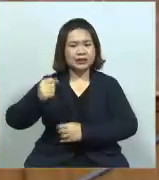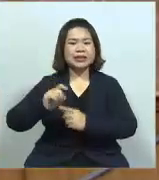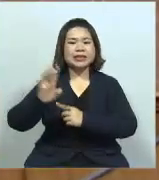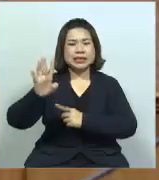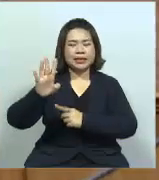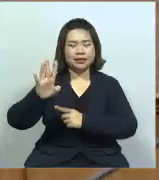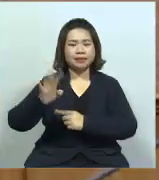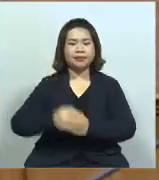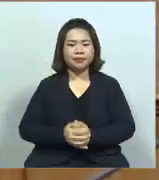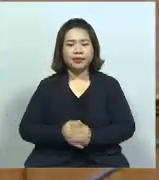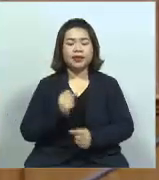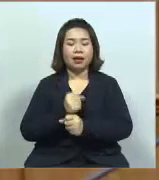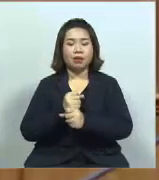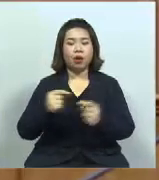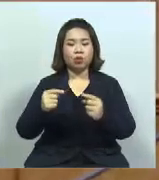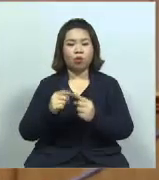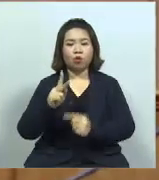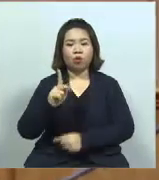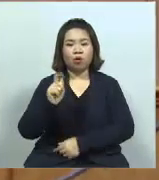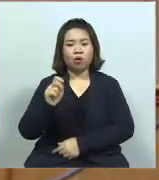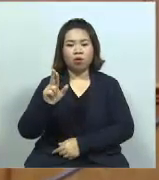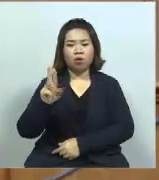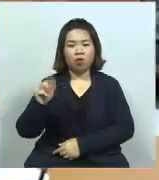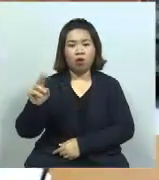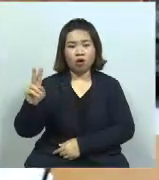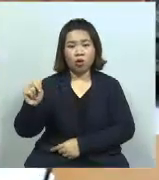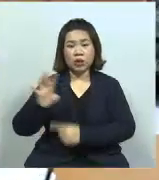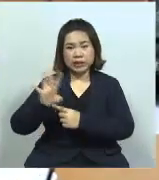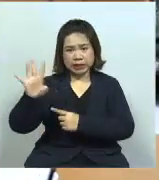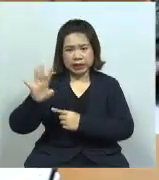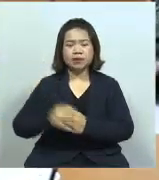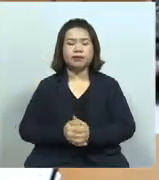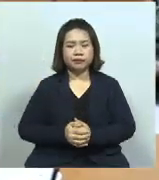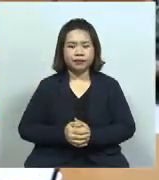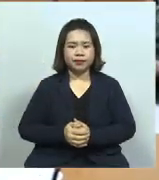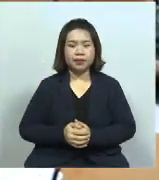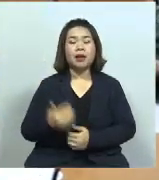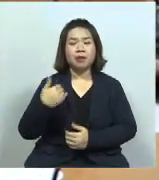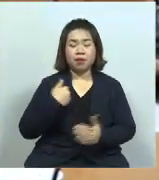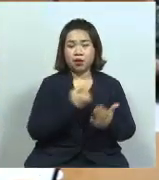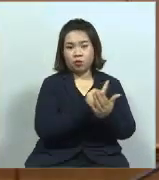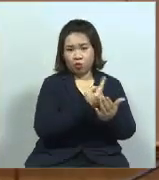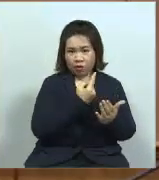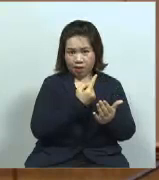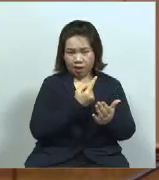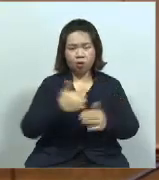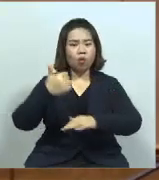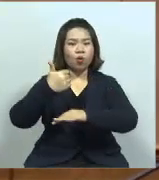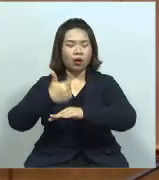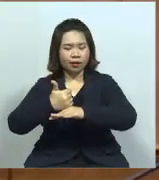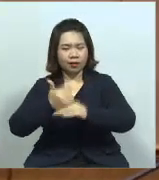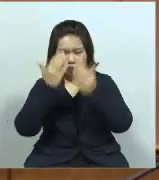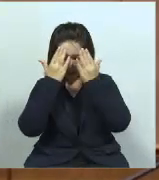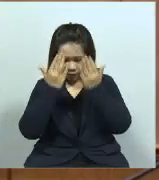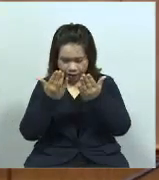ที่4และผู้อำนวยการรักษาความมั่นคงภายในภาค4ประกอบด้วยผู้แทนเฉพาะกิจผู้นำศาสนาและประชาช